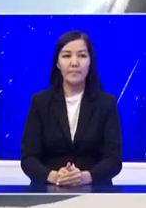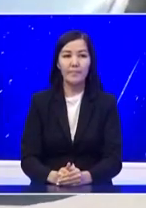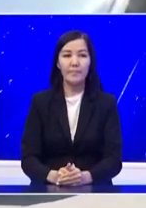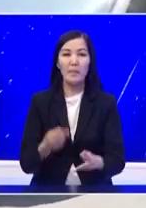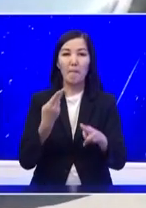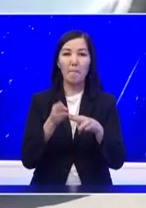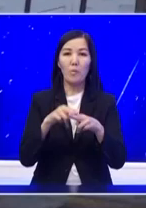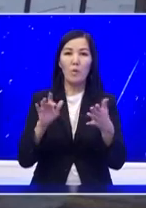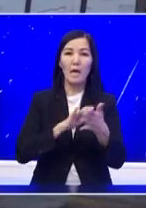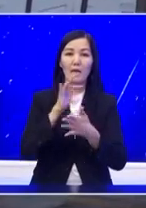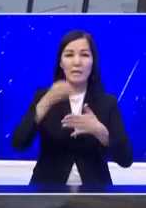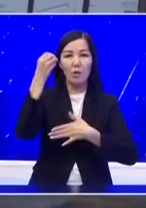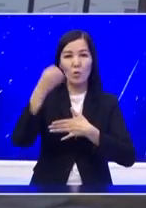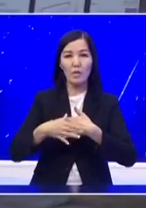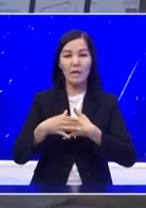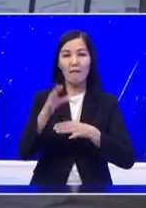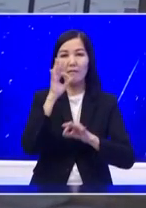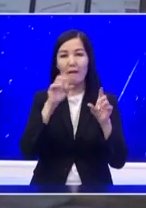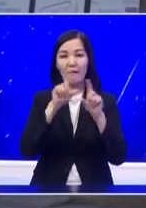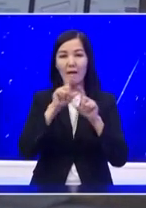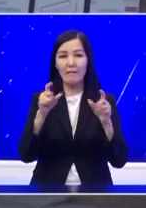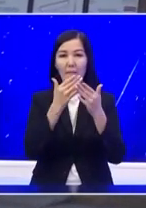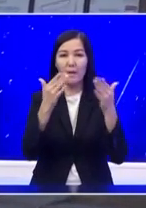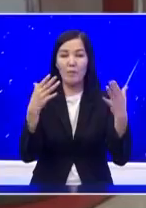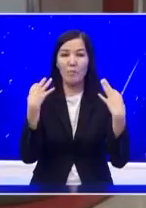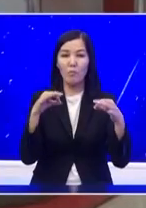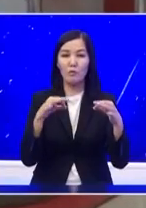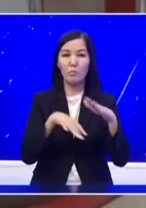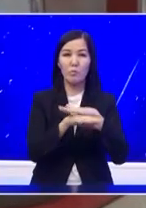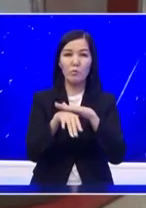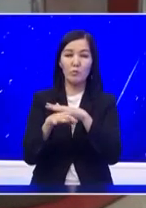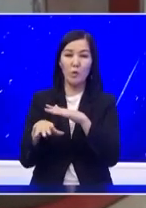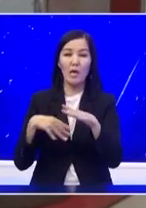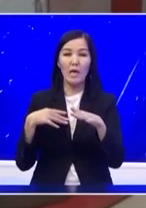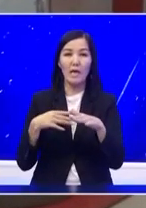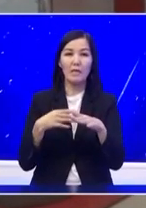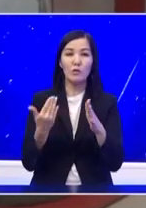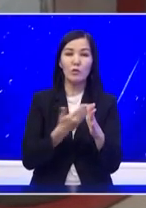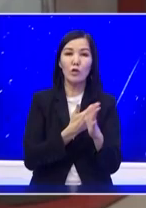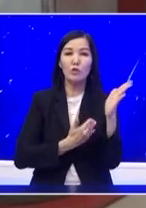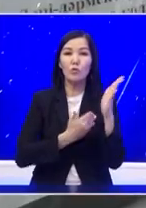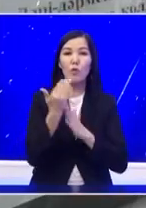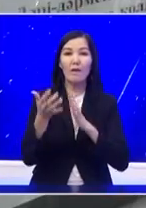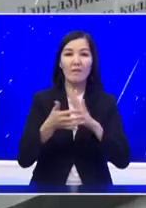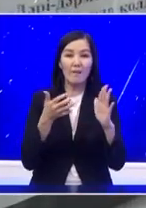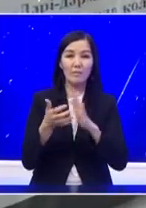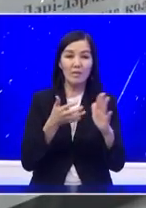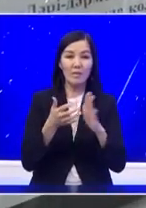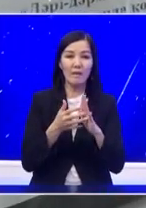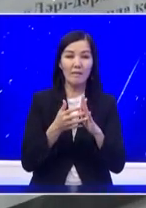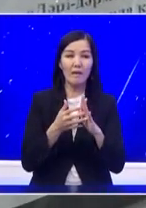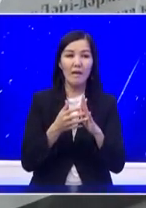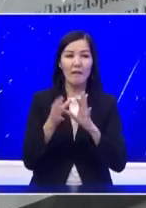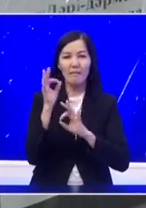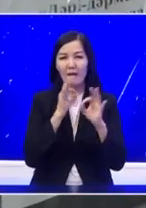Бұл шахардағы орталық дәріхана. Дәрілер сөрелері босап қалған. Яғни қоғамда сұранысы жоғары дәрі-дәрмектер тапшы. Бірқатар препараттарға